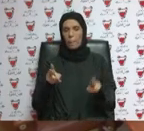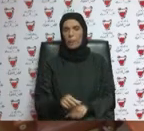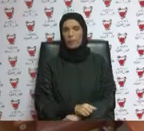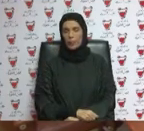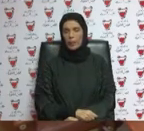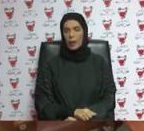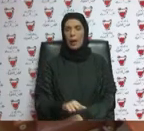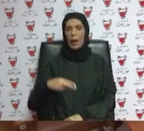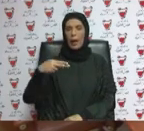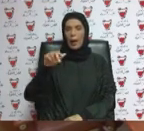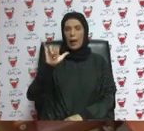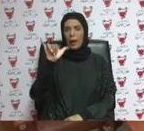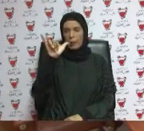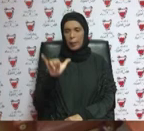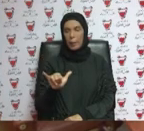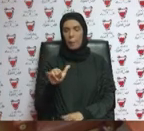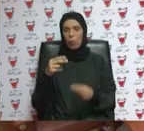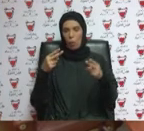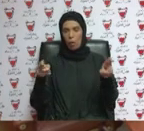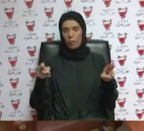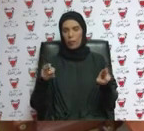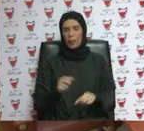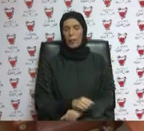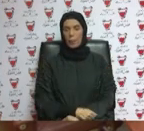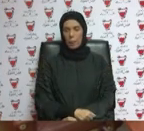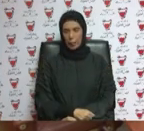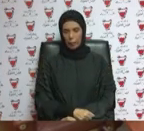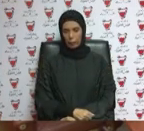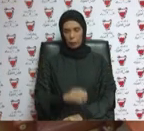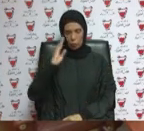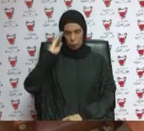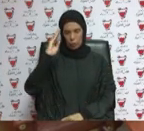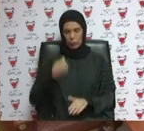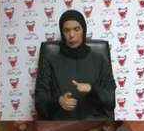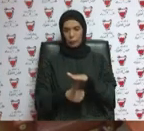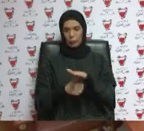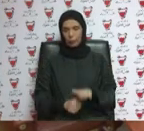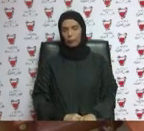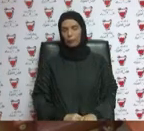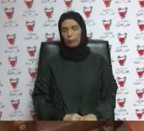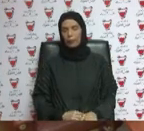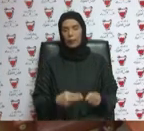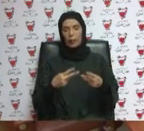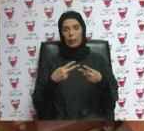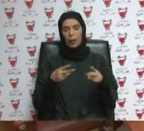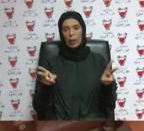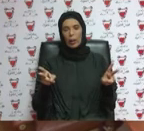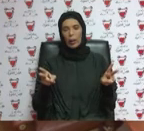معالي الرئيس علي بن صالح الصالح. موافق. شكرا معالي الرئيس. إذن